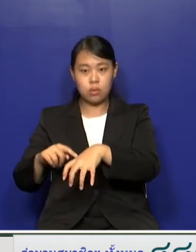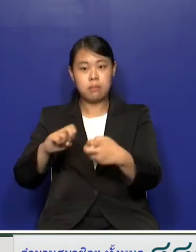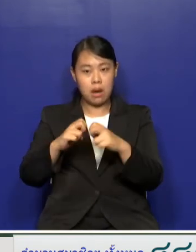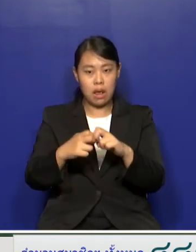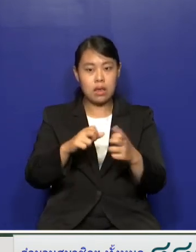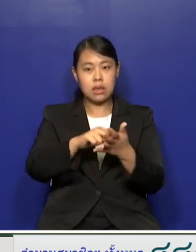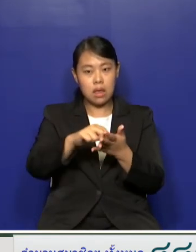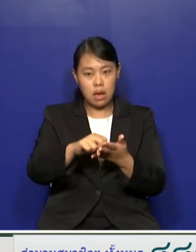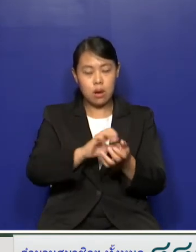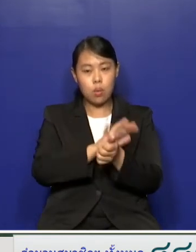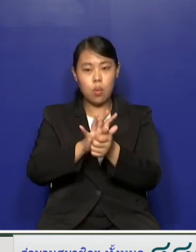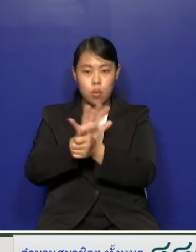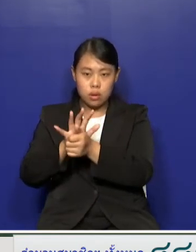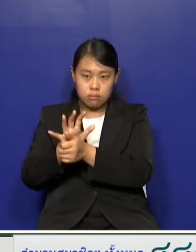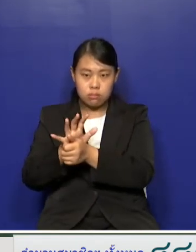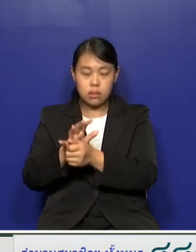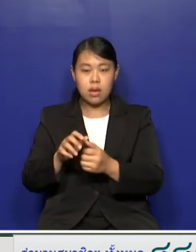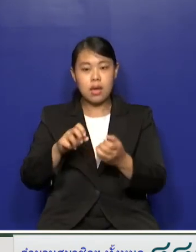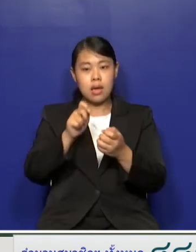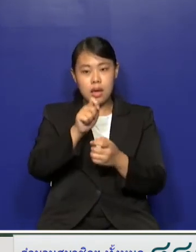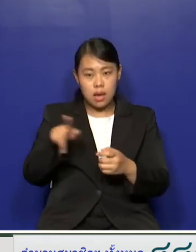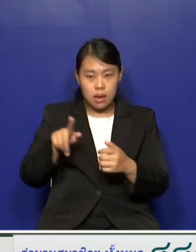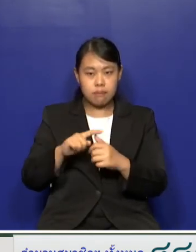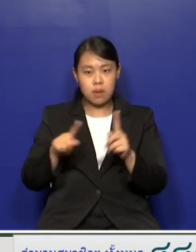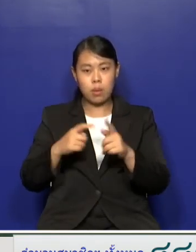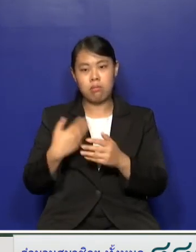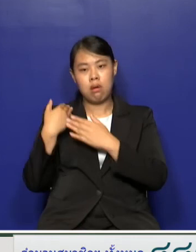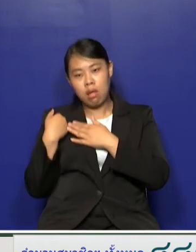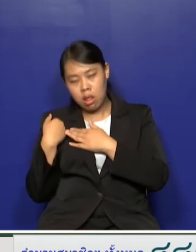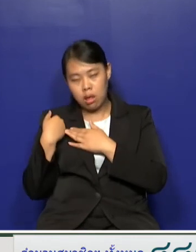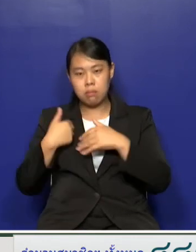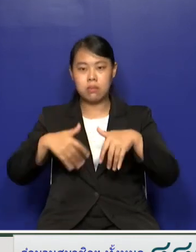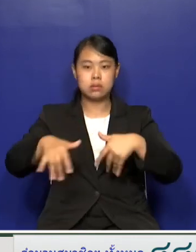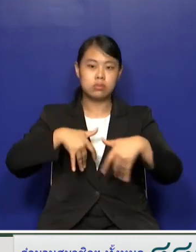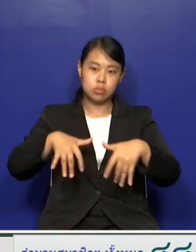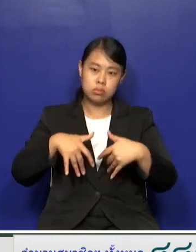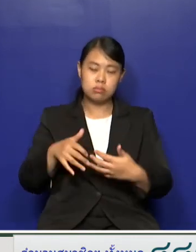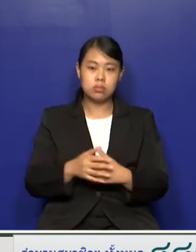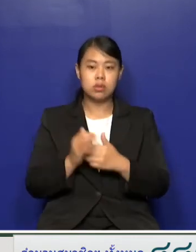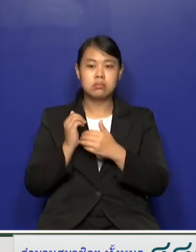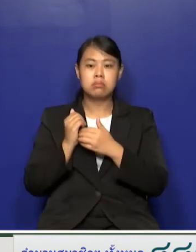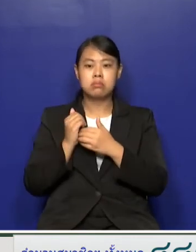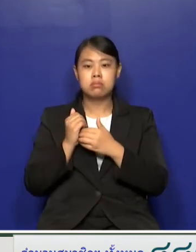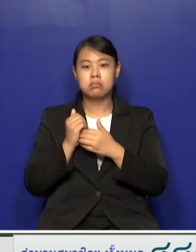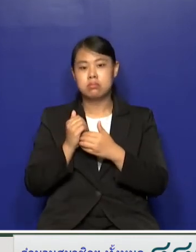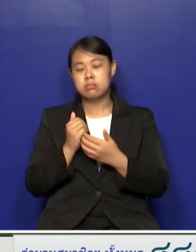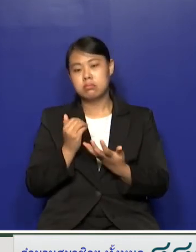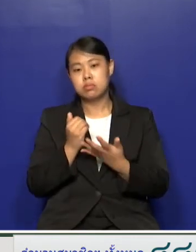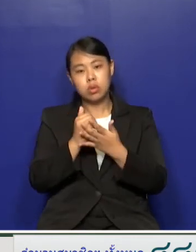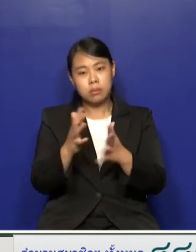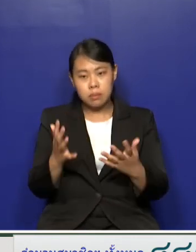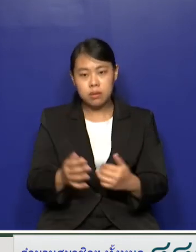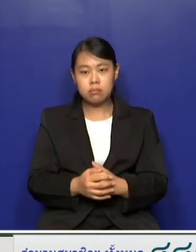โครง withโดยการใช้ Appแล้วไปเพิ่มภาระให้กับพี่น้องประชาชนนี่ผมอยากฝากเป็นประเด็นสุดท้ายว่าและ